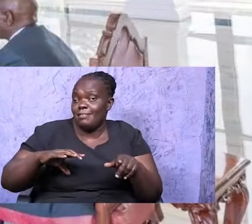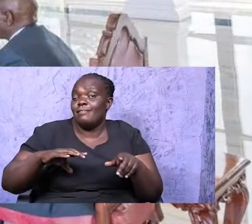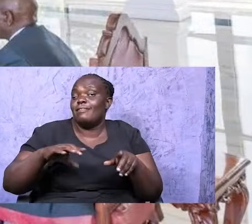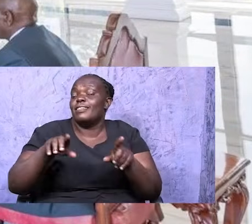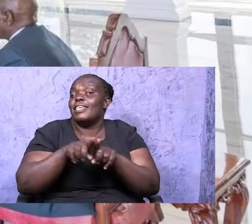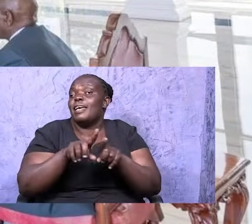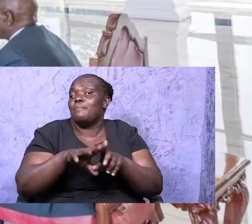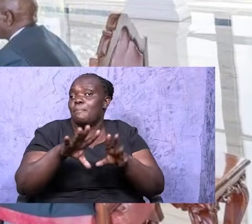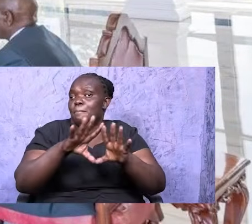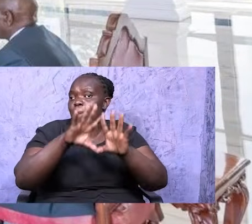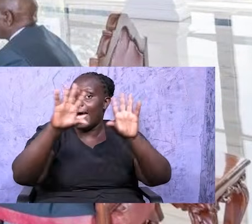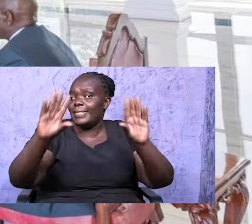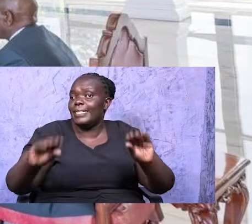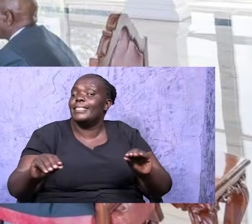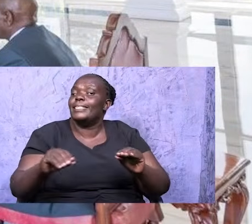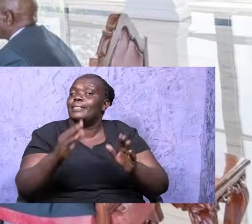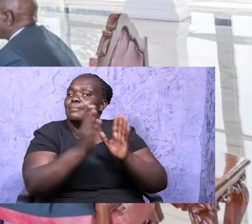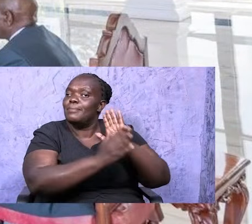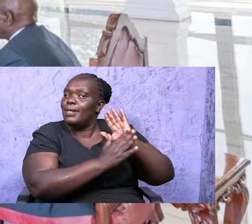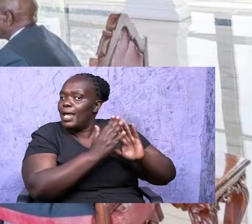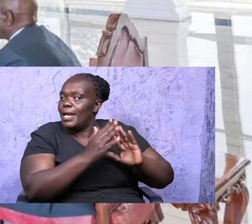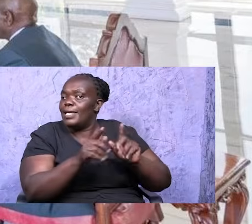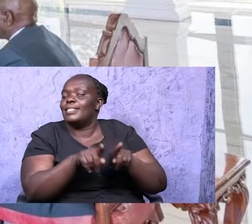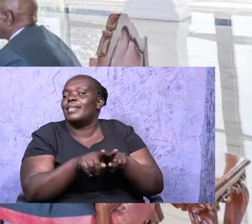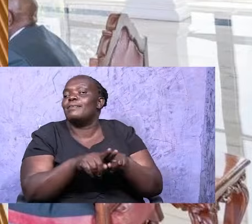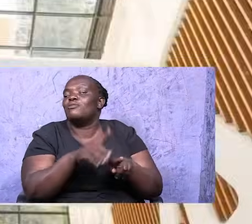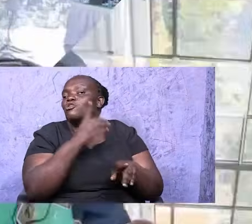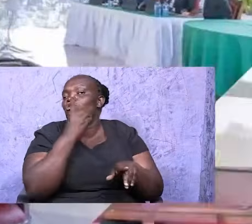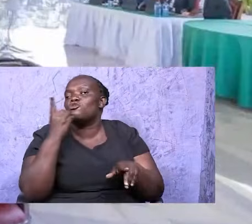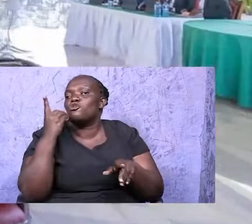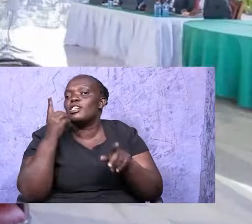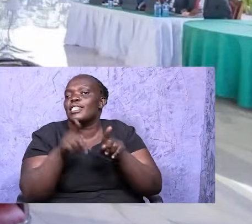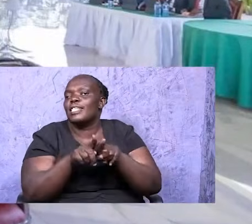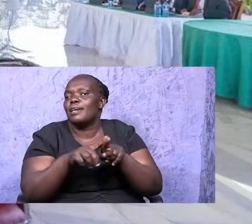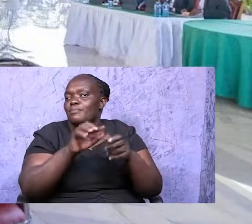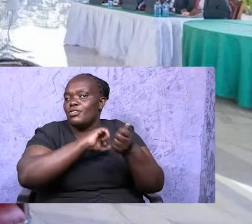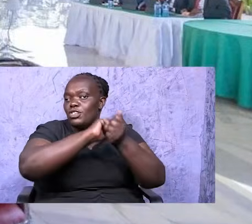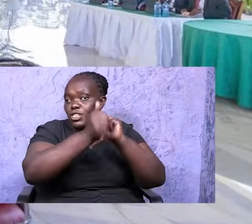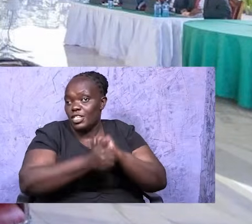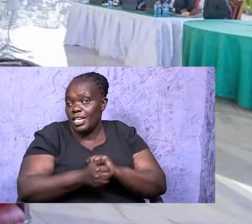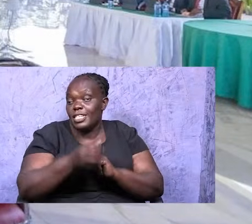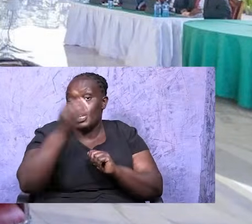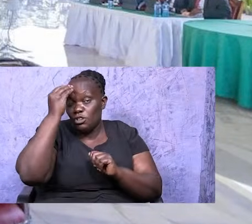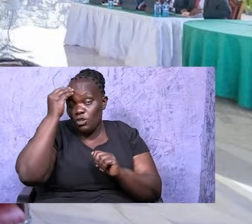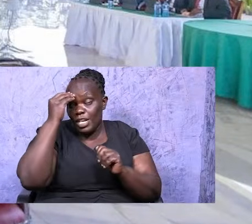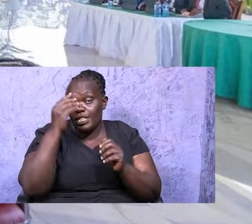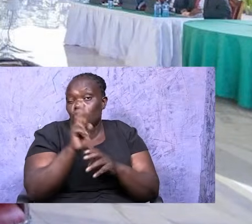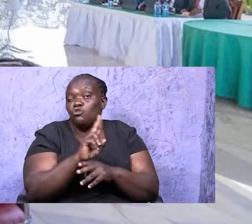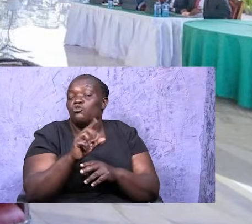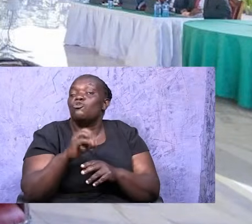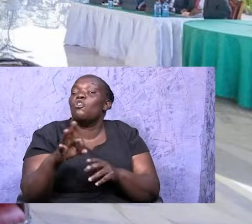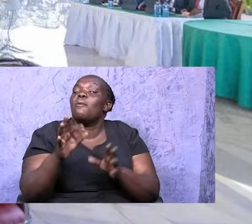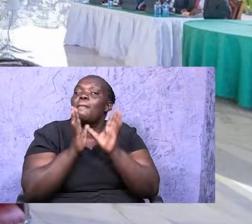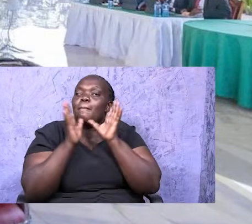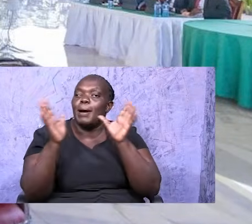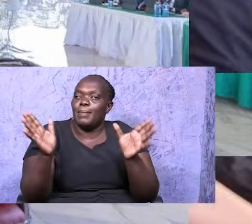mawaziri limeidhinisha bajeti, mpango wa kukabiliana na ukame pamoja na mageuzi ya elimu na utumishi wa